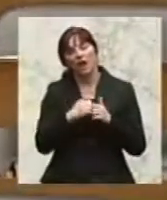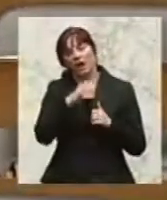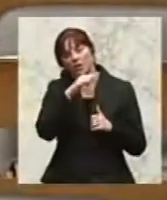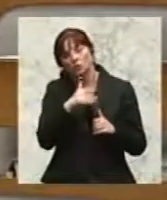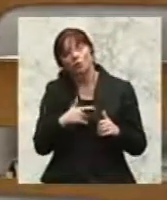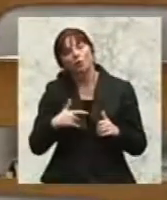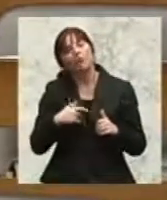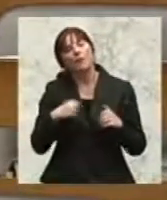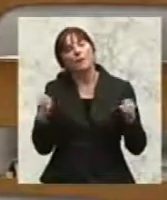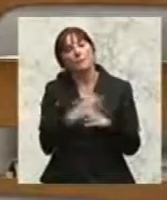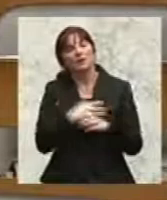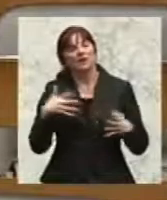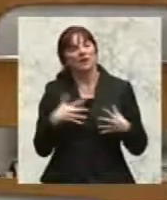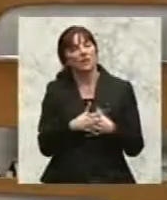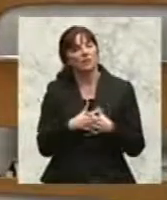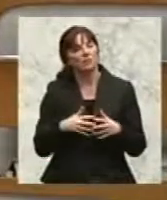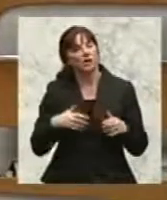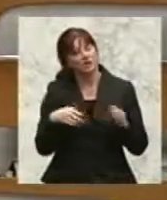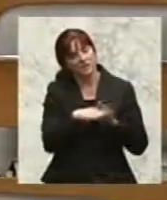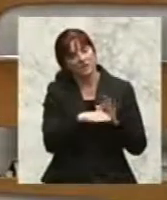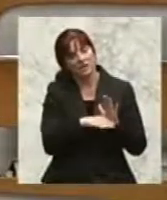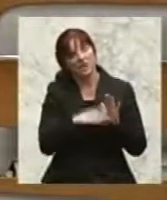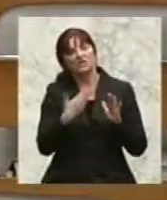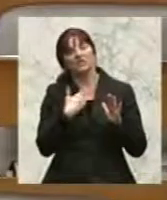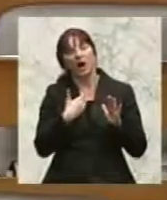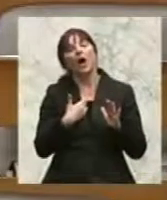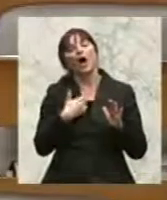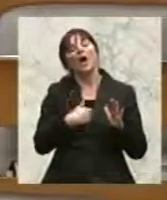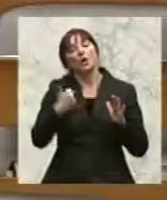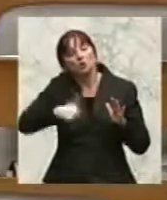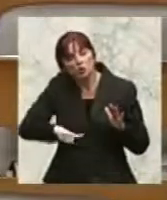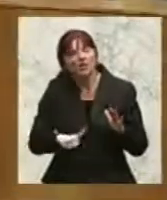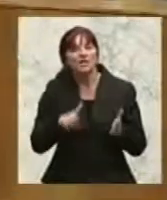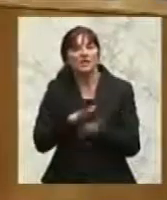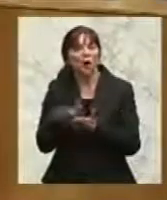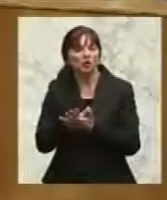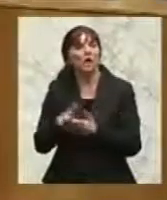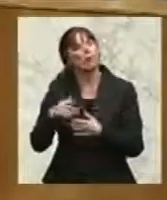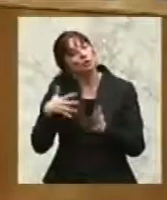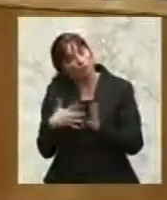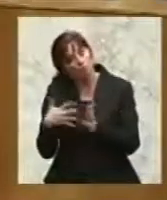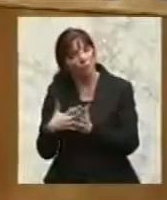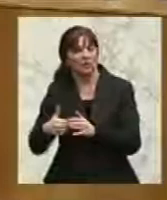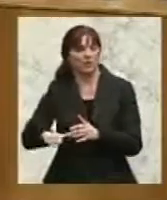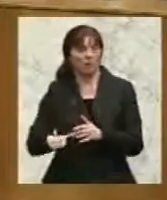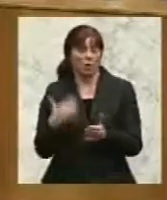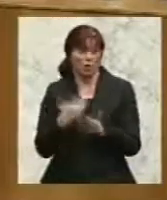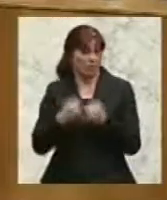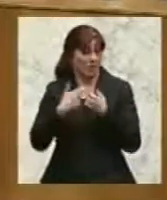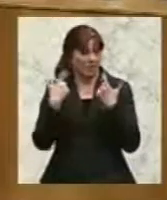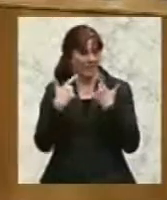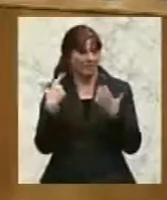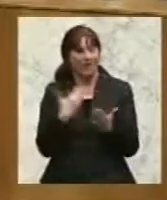Medientransparenzgesetz erhebliche zusätzliche Nichtprüfungsausgaben eben bewältigen. Ich habe das bereits ausgeführt. Die logische Konsequenz daher der